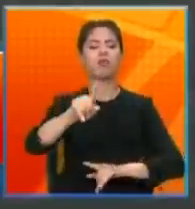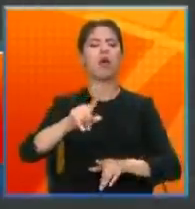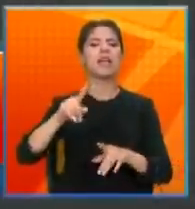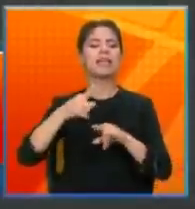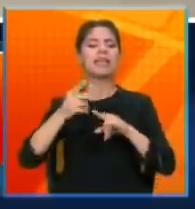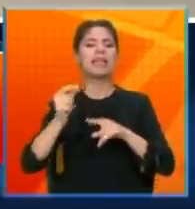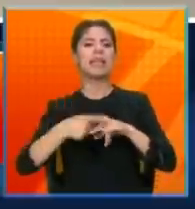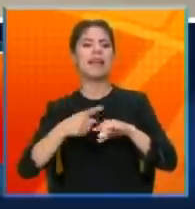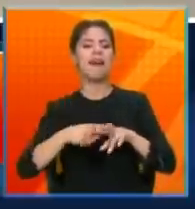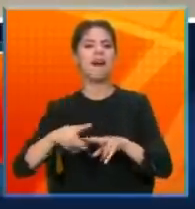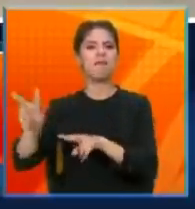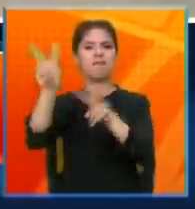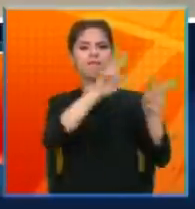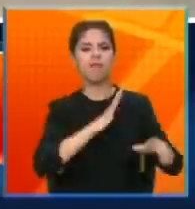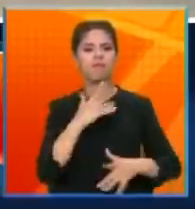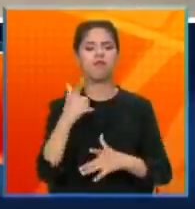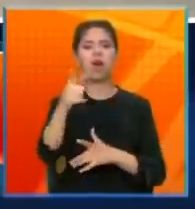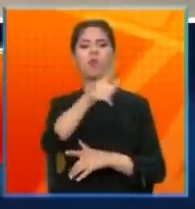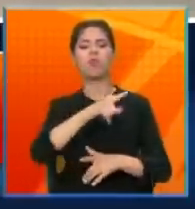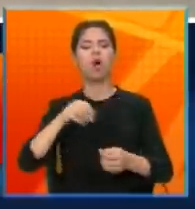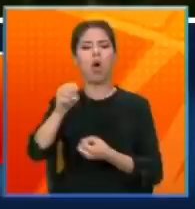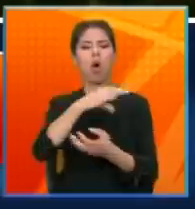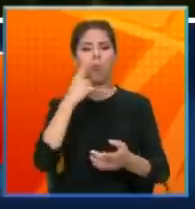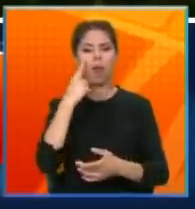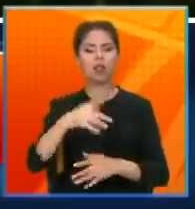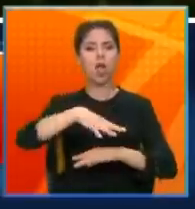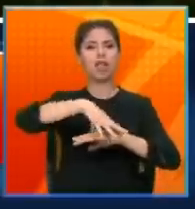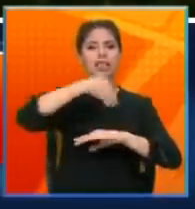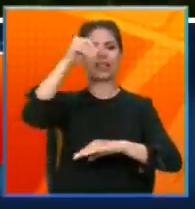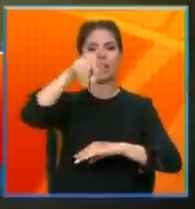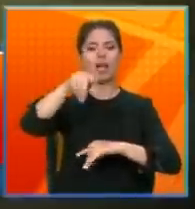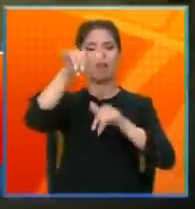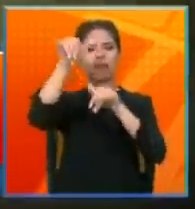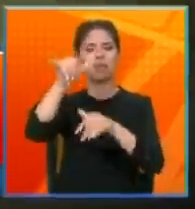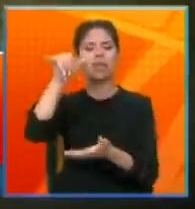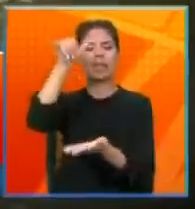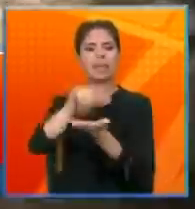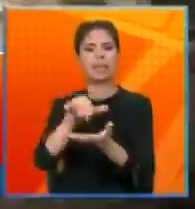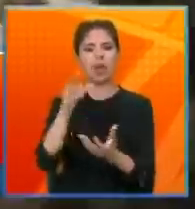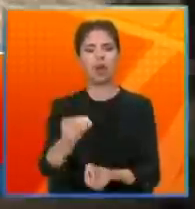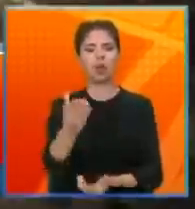tarıyor. Komandolar gece boyu uçar birlik harekatıyla Hantur Dağı eteklerine indirildi.